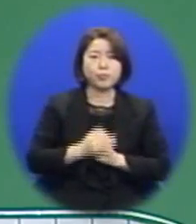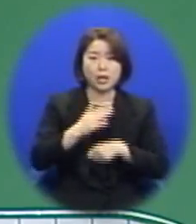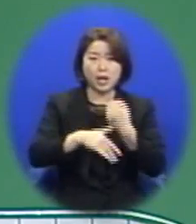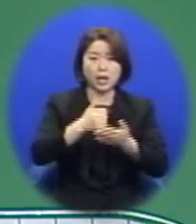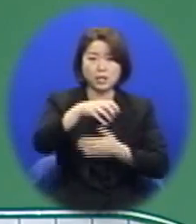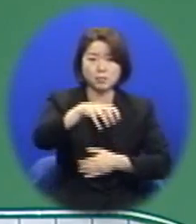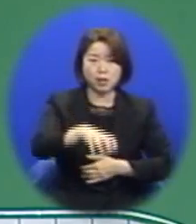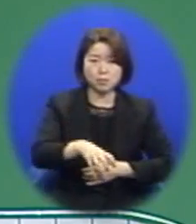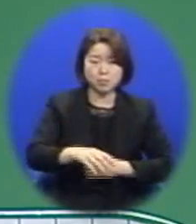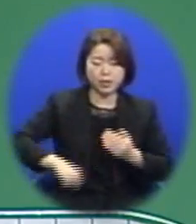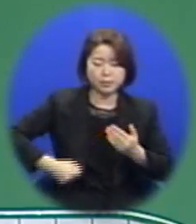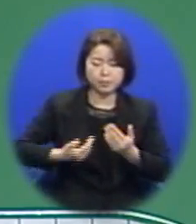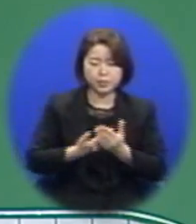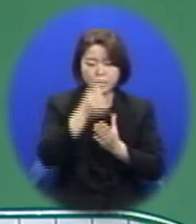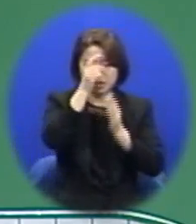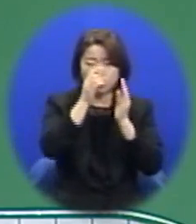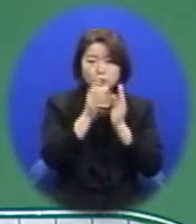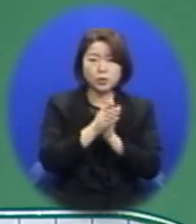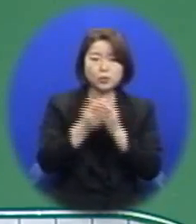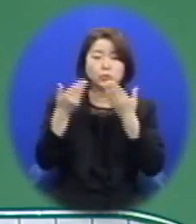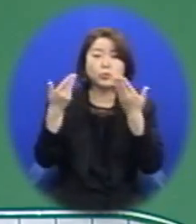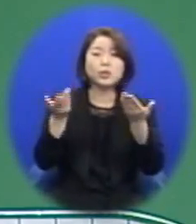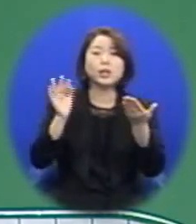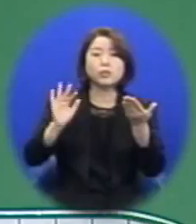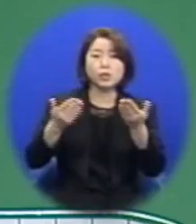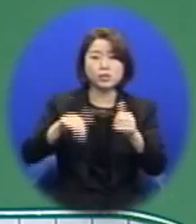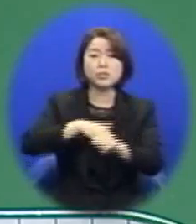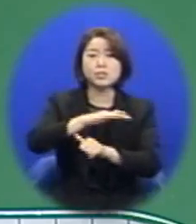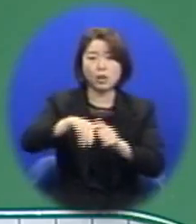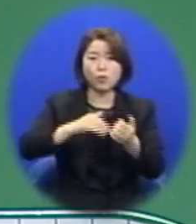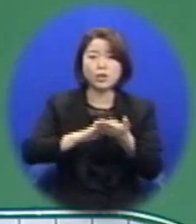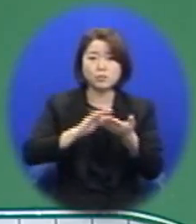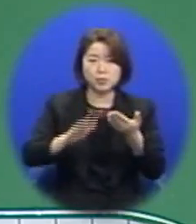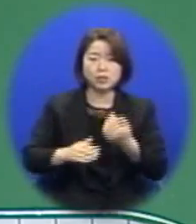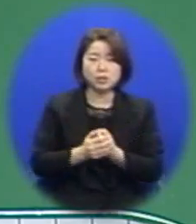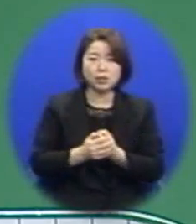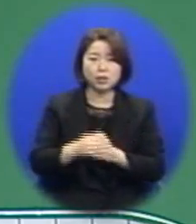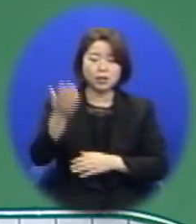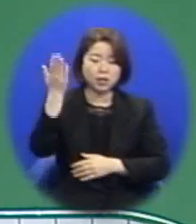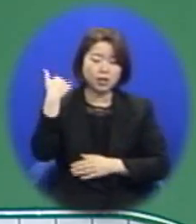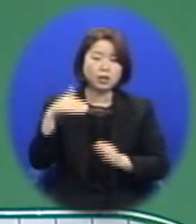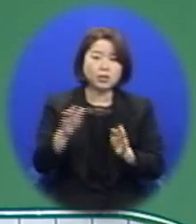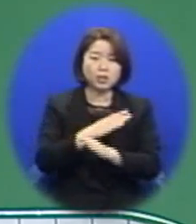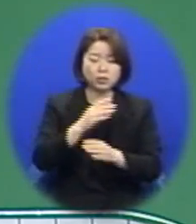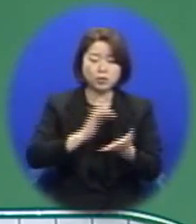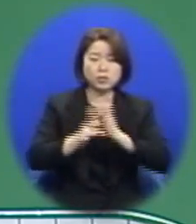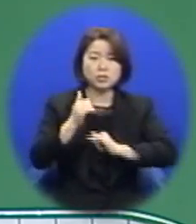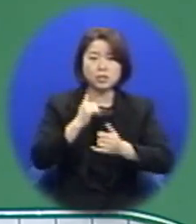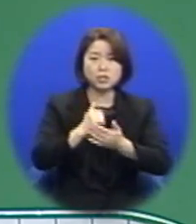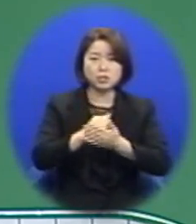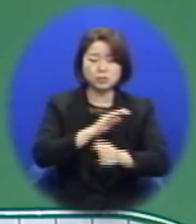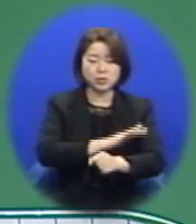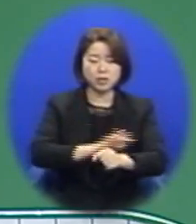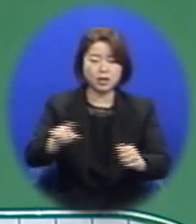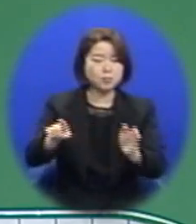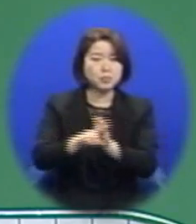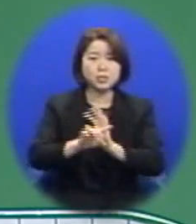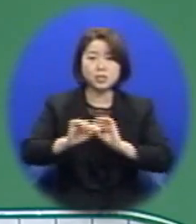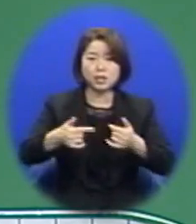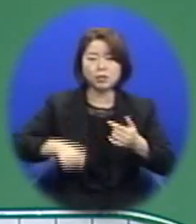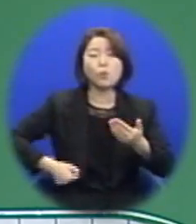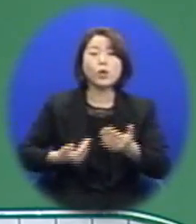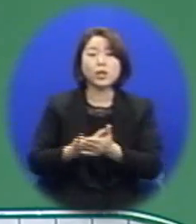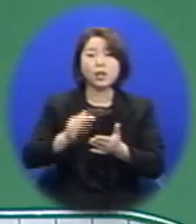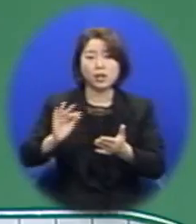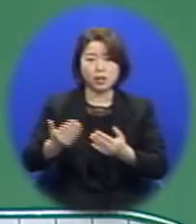우리가 참회의 기도를 해야 될 상황입니다. 정말 이제 그동안 예수 제대로 안 믿었던 거 회개해야 돼요.